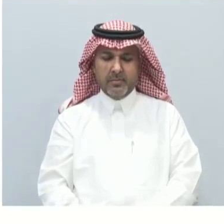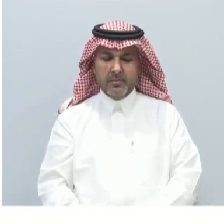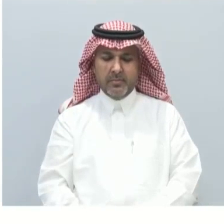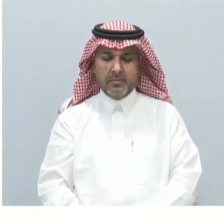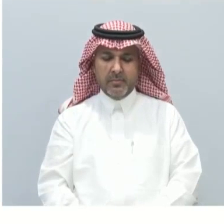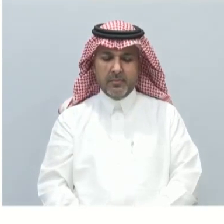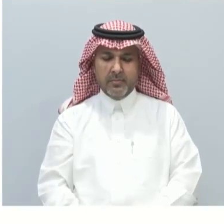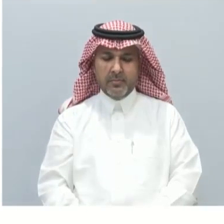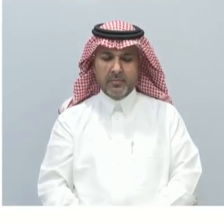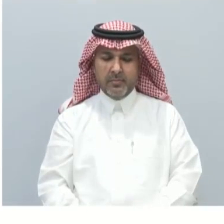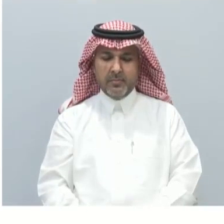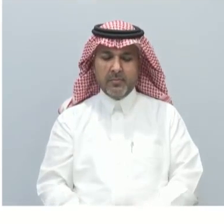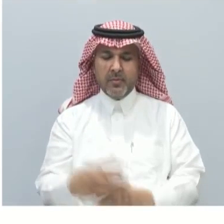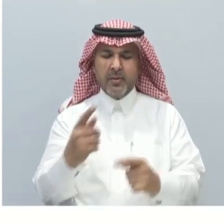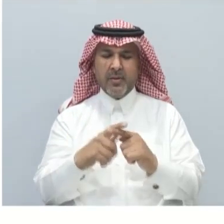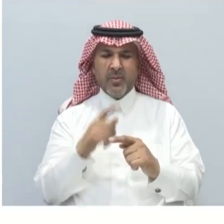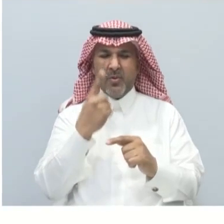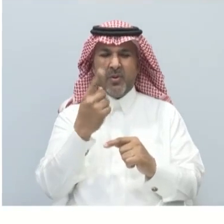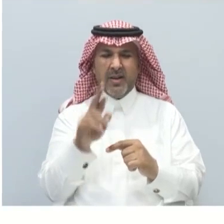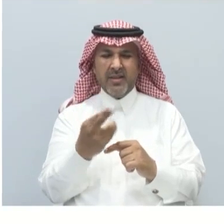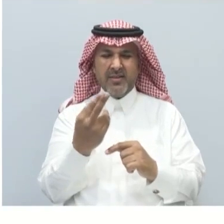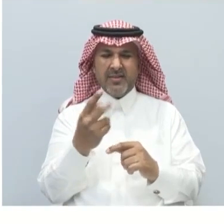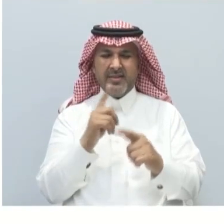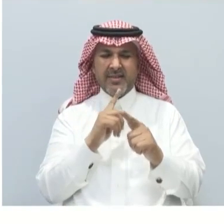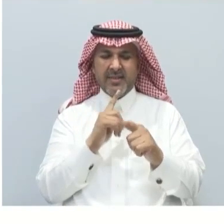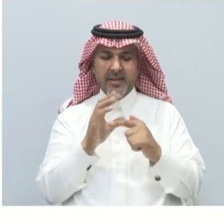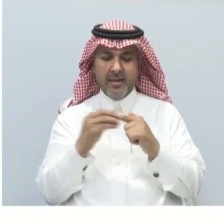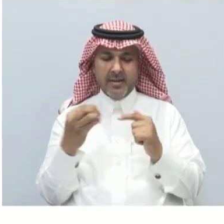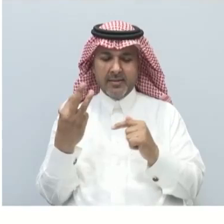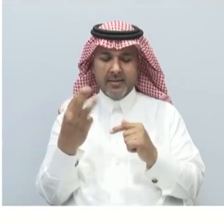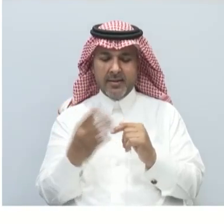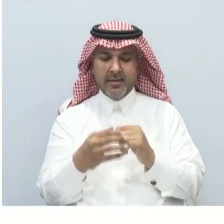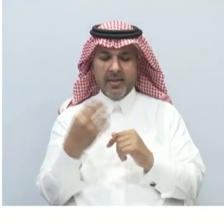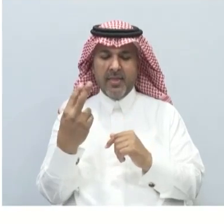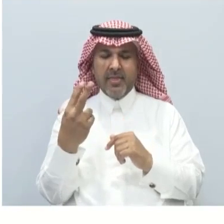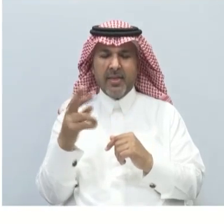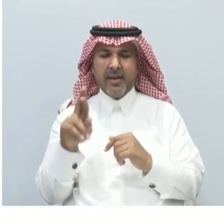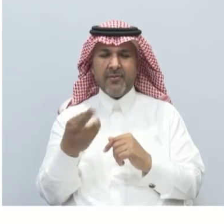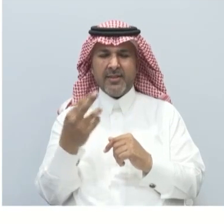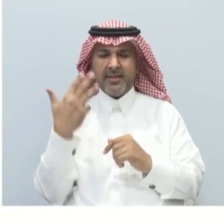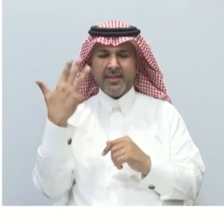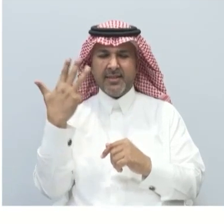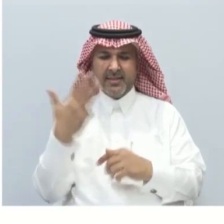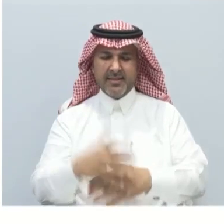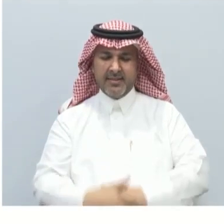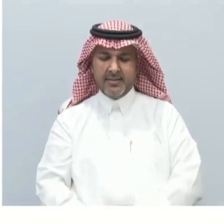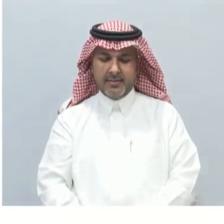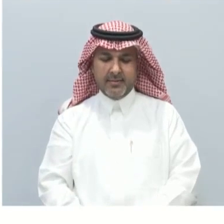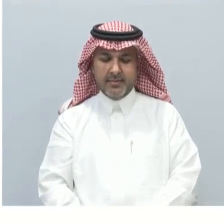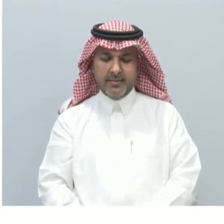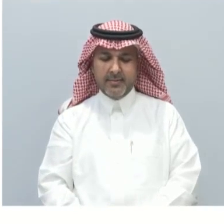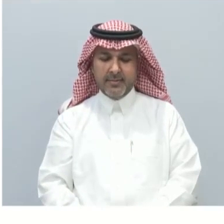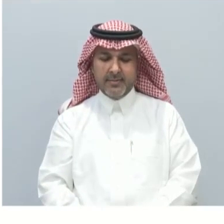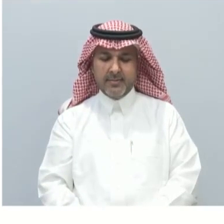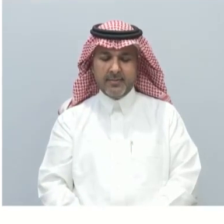فلاحظ ان السته والصفر تعطيك واحد فيصير الصفر فاصله واحد ناقص ثلاثه اللي هو يعطيك سالب اثنين فاصله تسعه يعني